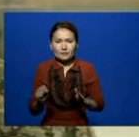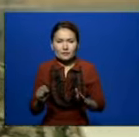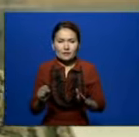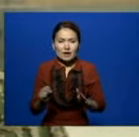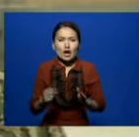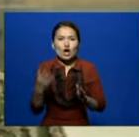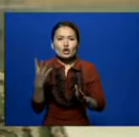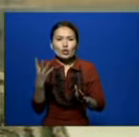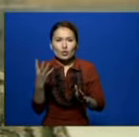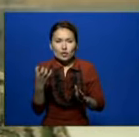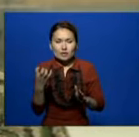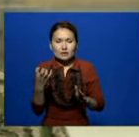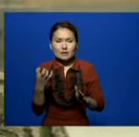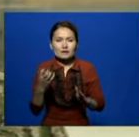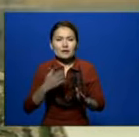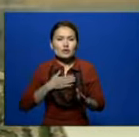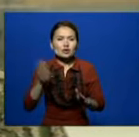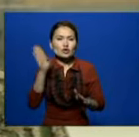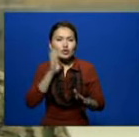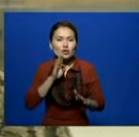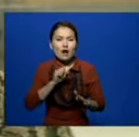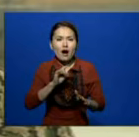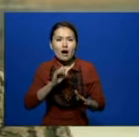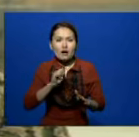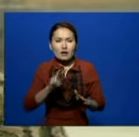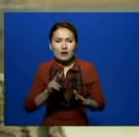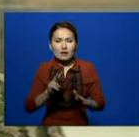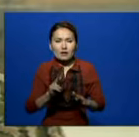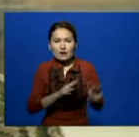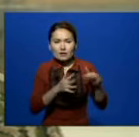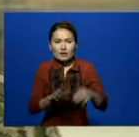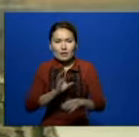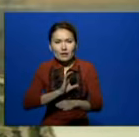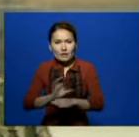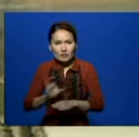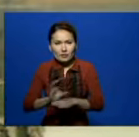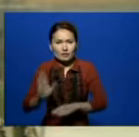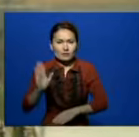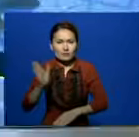Соның 400-ін біз аралды толтыруға жіберіп отсақ, 300-ін өзімізге қабылдап жатырмыз шашыға.